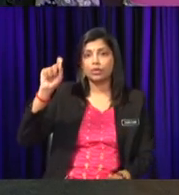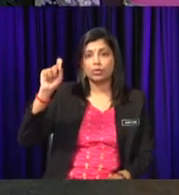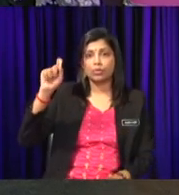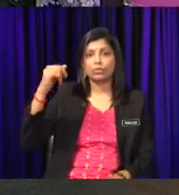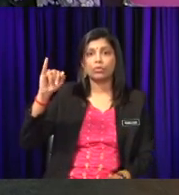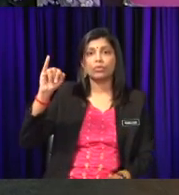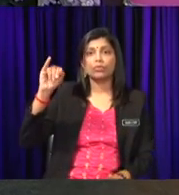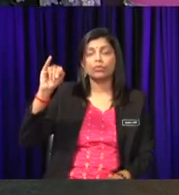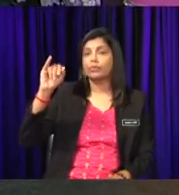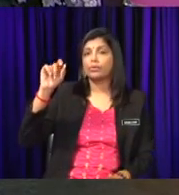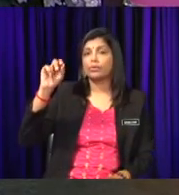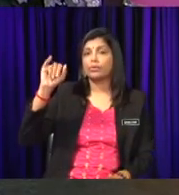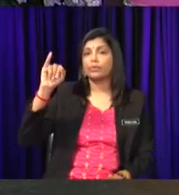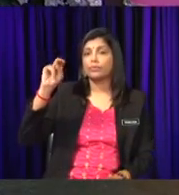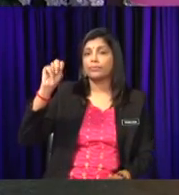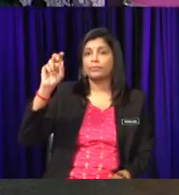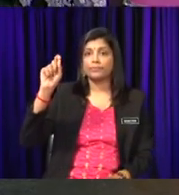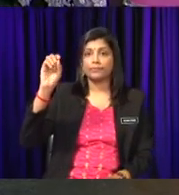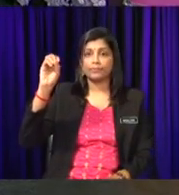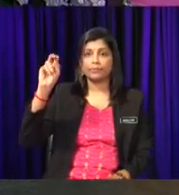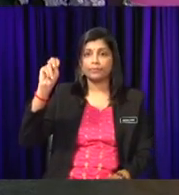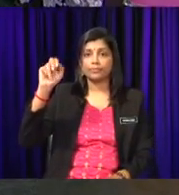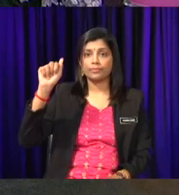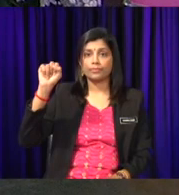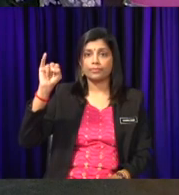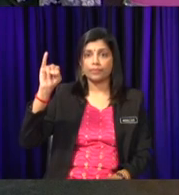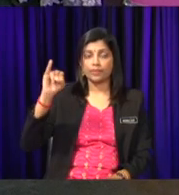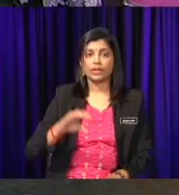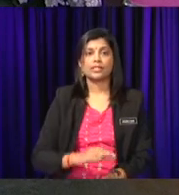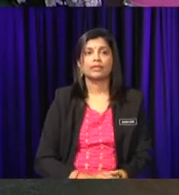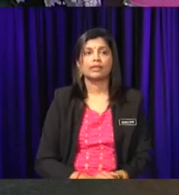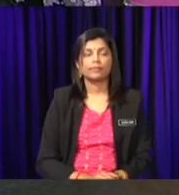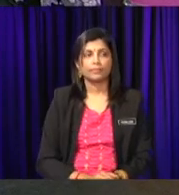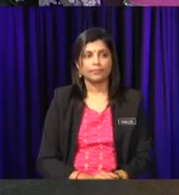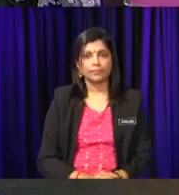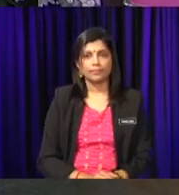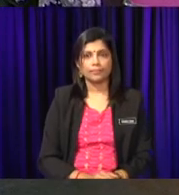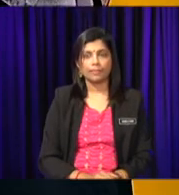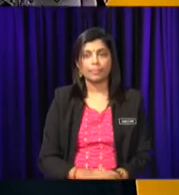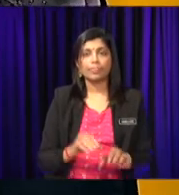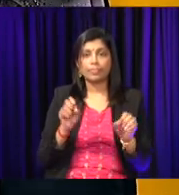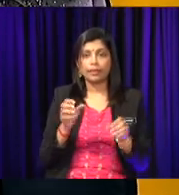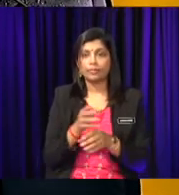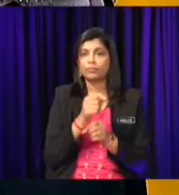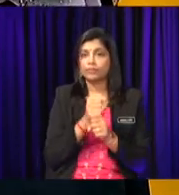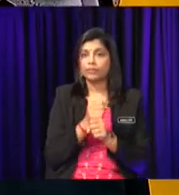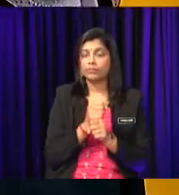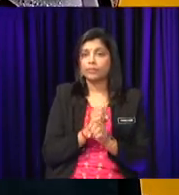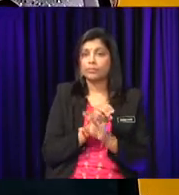perkataan yang cantiknya lah ya oke seterusnya dengan bacaan ini mereka dapat mengembangkan